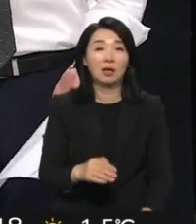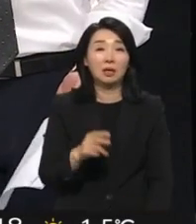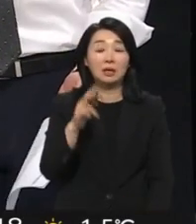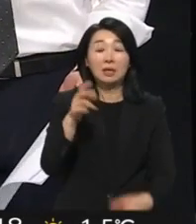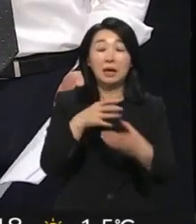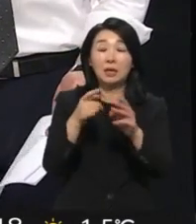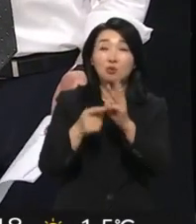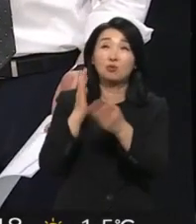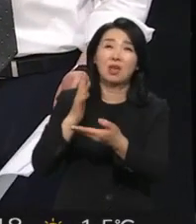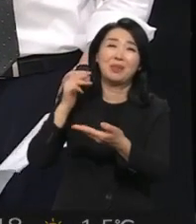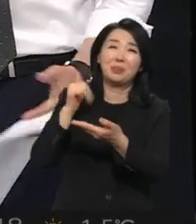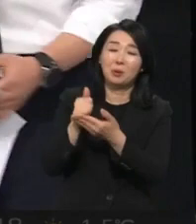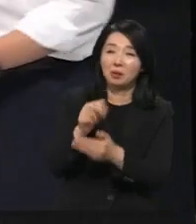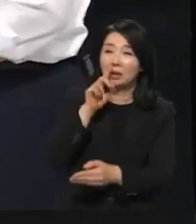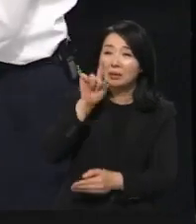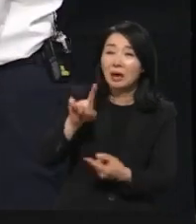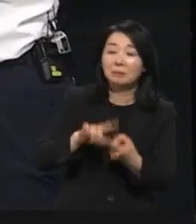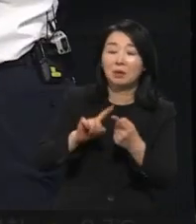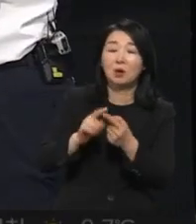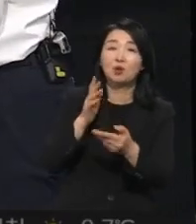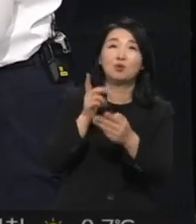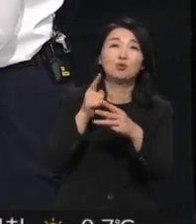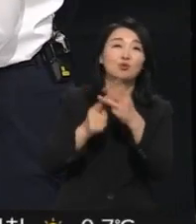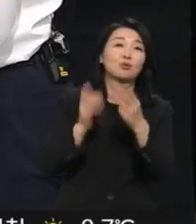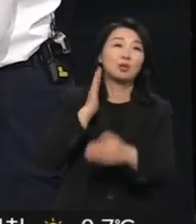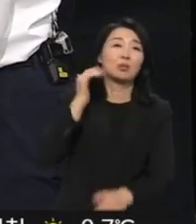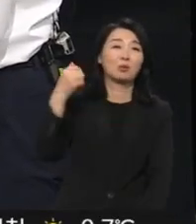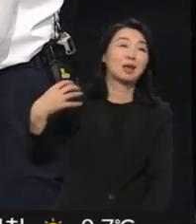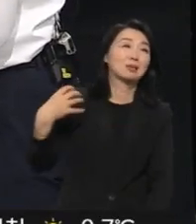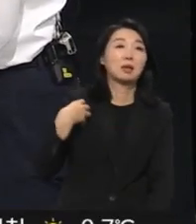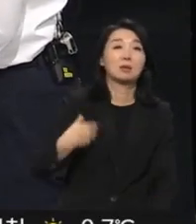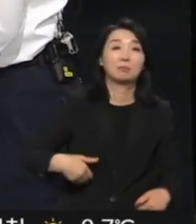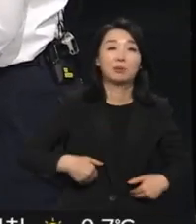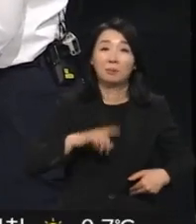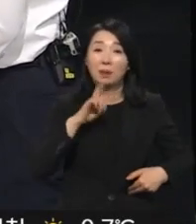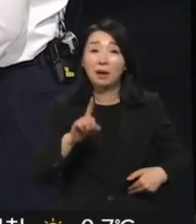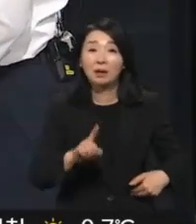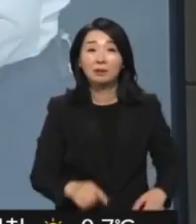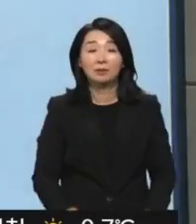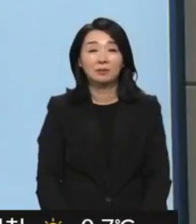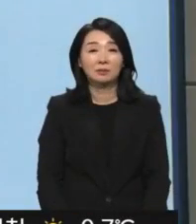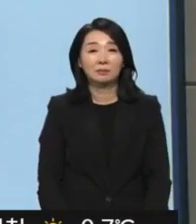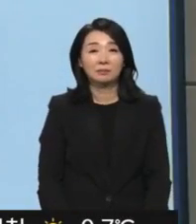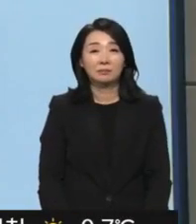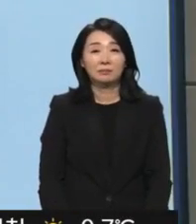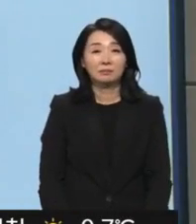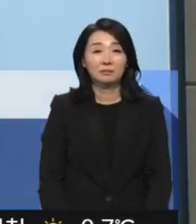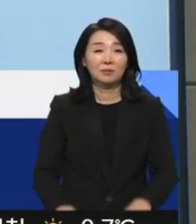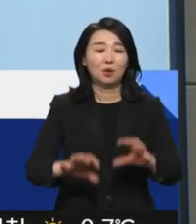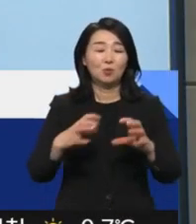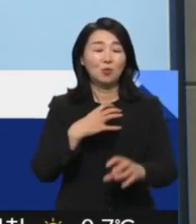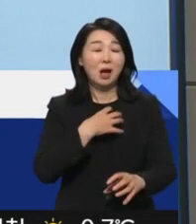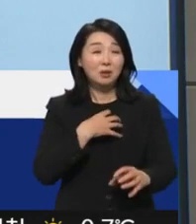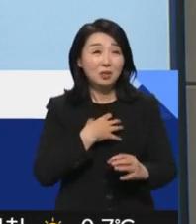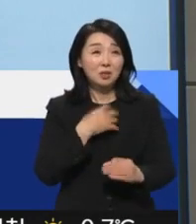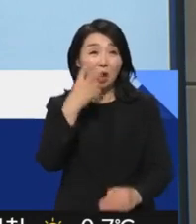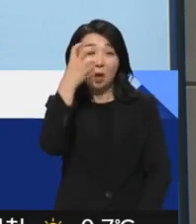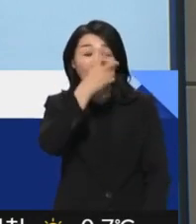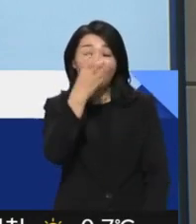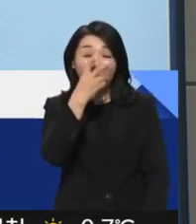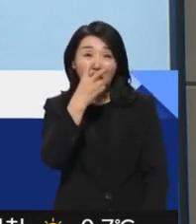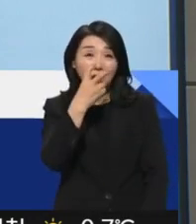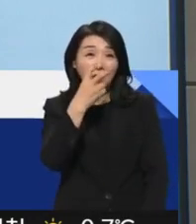윤 대통령의 답을 토대로 이 윤 대통령의 책임론을 부각했습니다. 국가 위기 관리 컨트롤 타워는